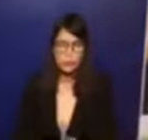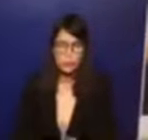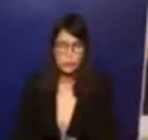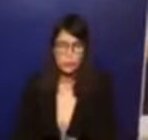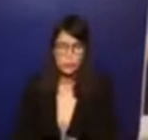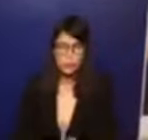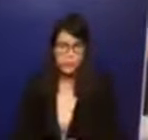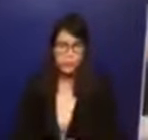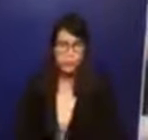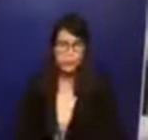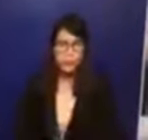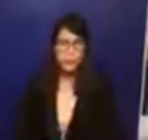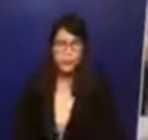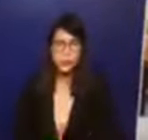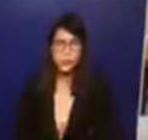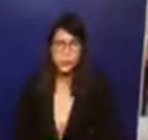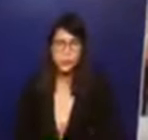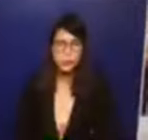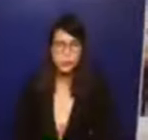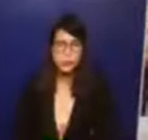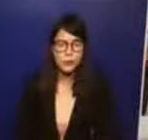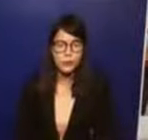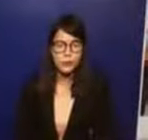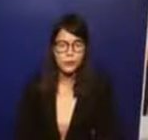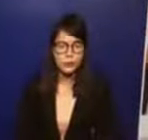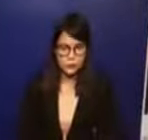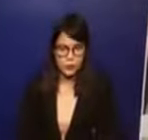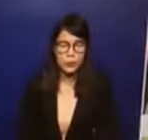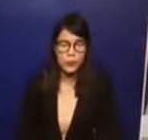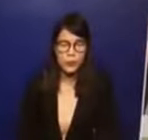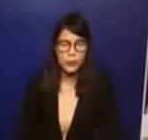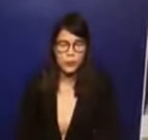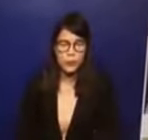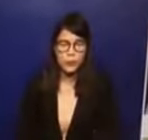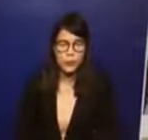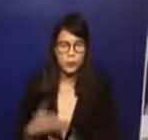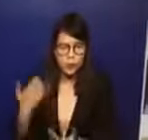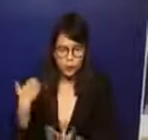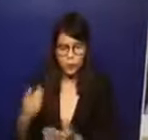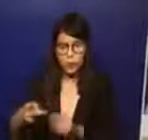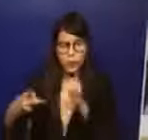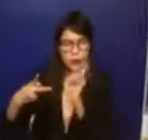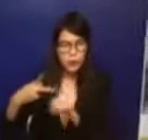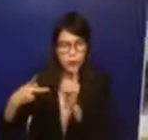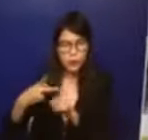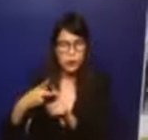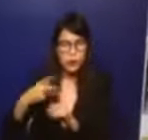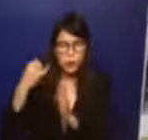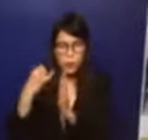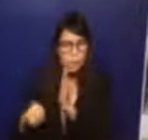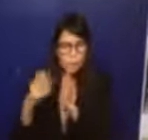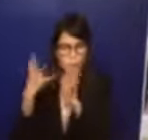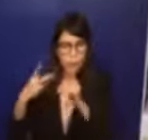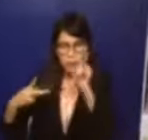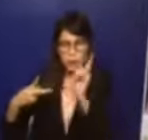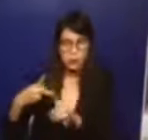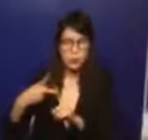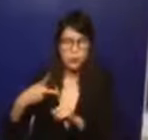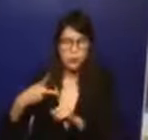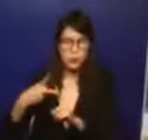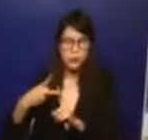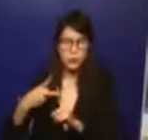ของดิฉันค่ะข้อยกเว้นนะคะที่จะไม่มีความผิดในการรับเกิน 3,000 บาทก็คือ